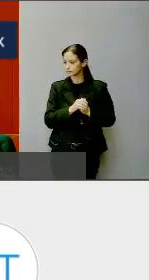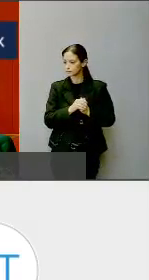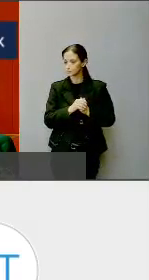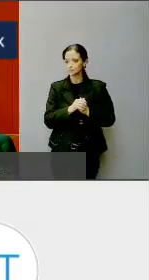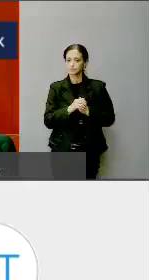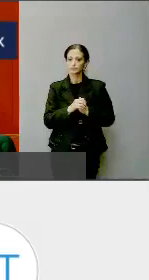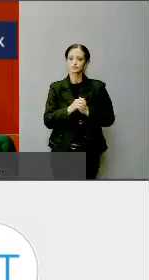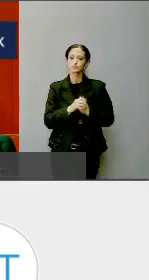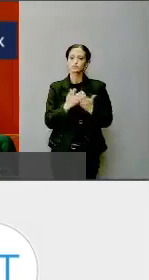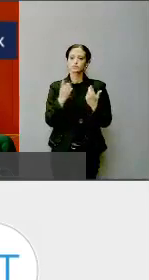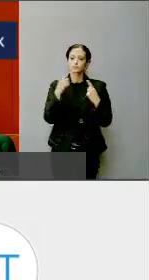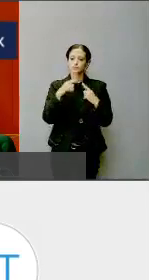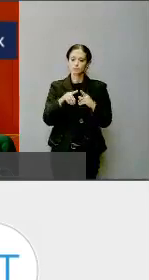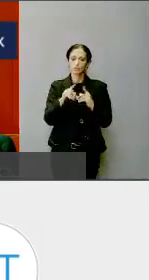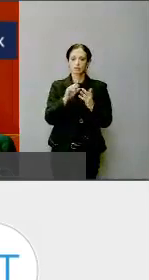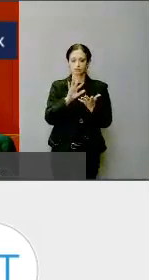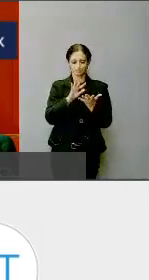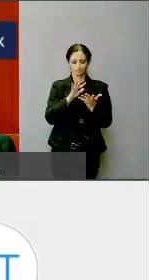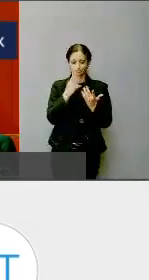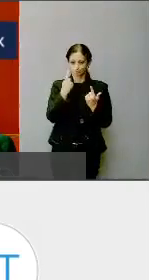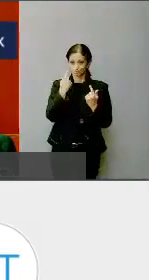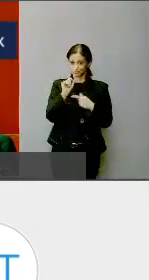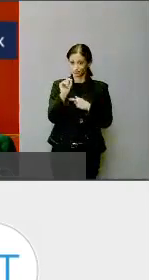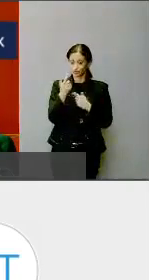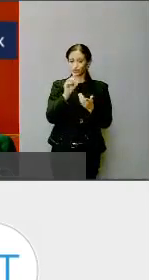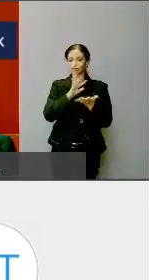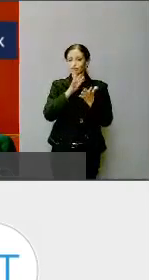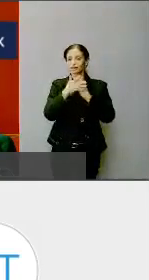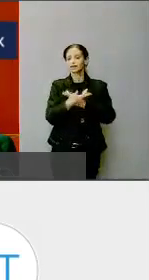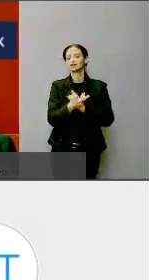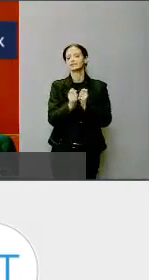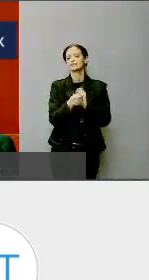quindi trasformati no dg con questa aggiunta